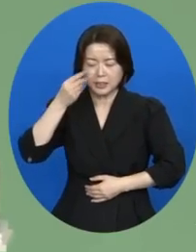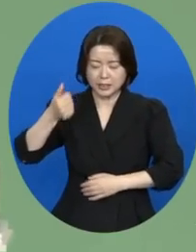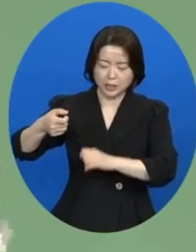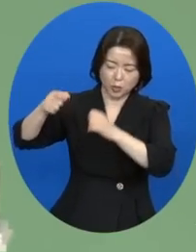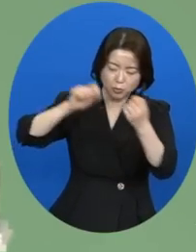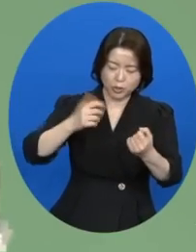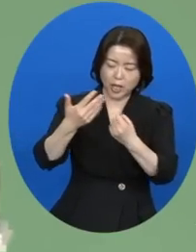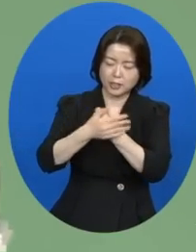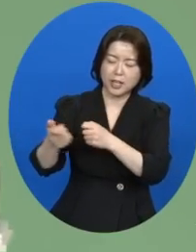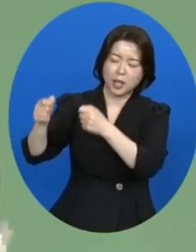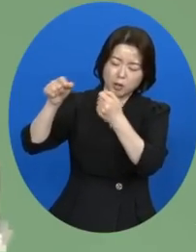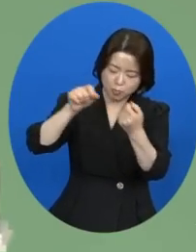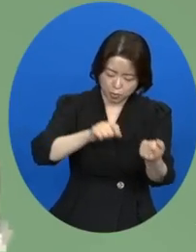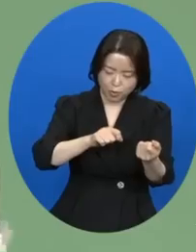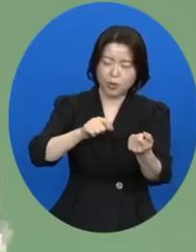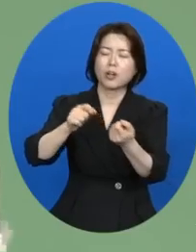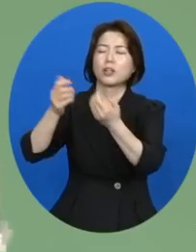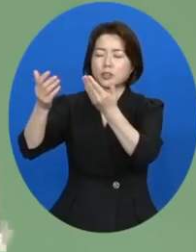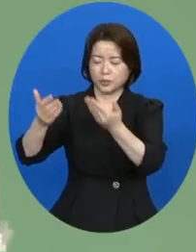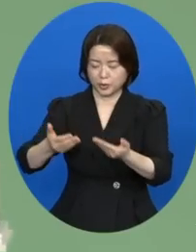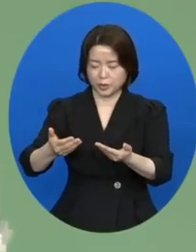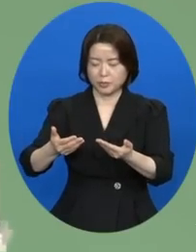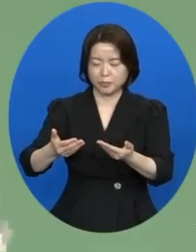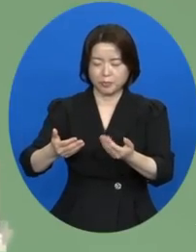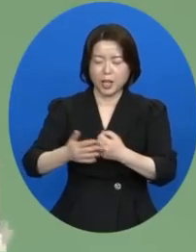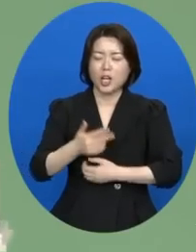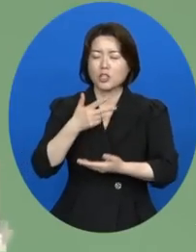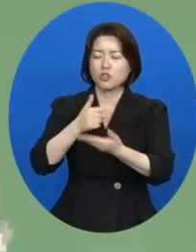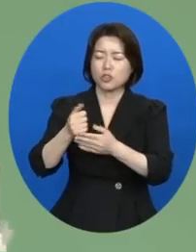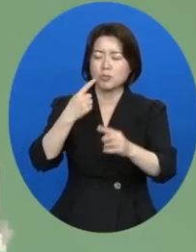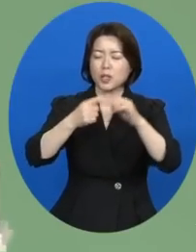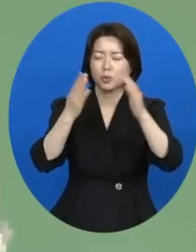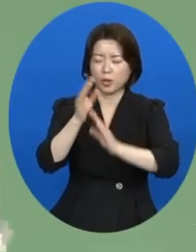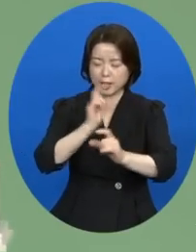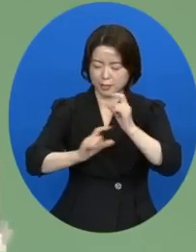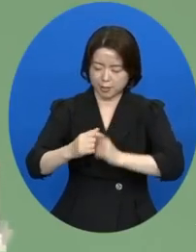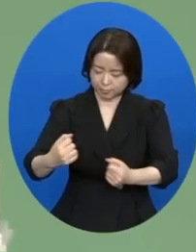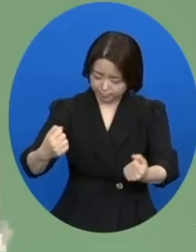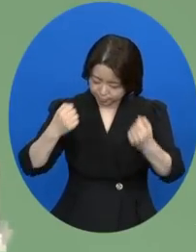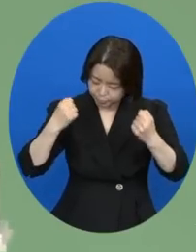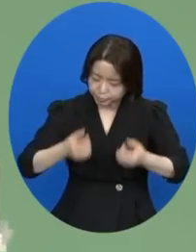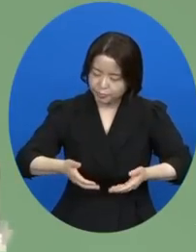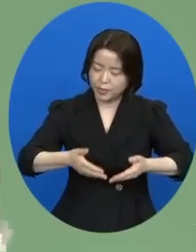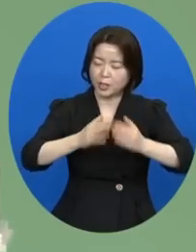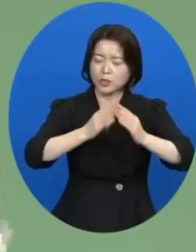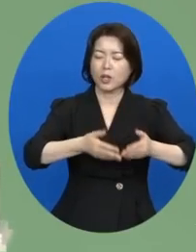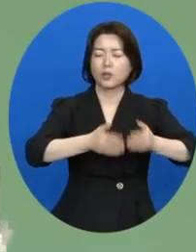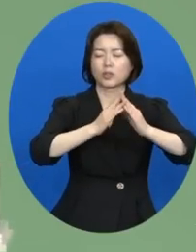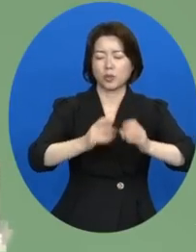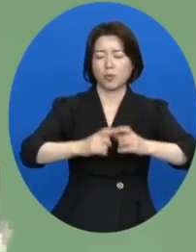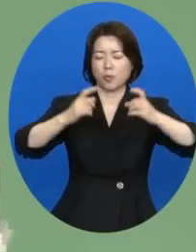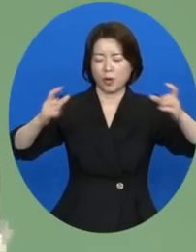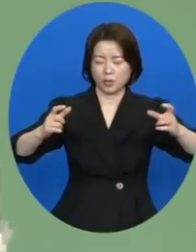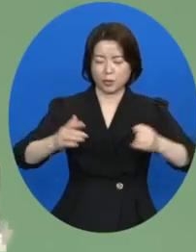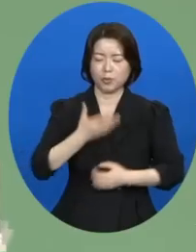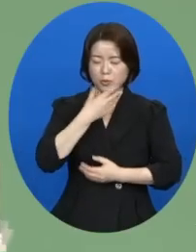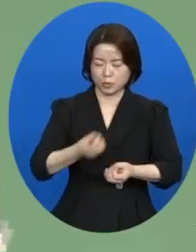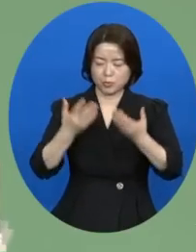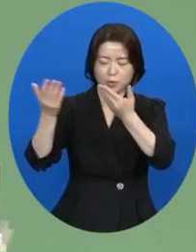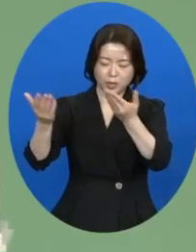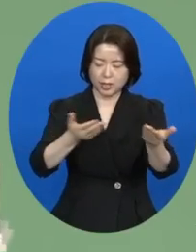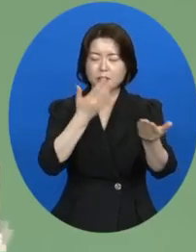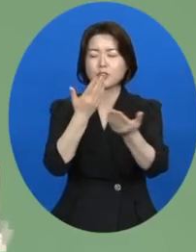은혜를 내려주셔서 주님의 교회가 더욱 튼튼히 세워지도록 축복하여